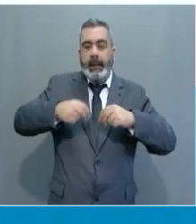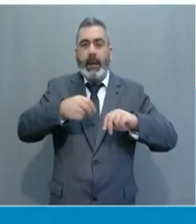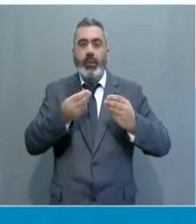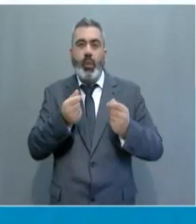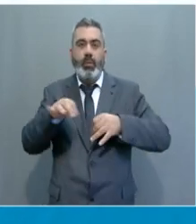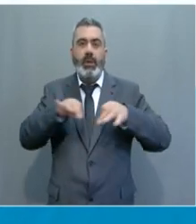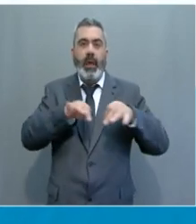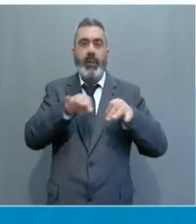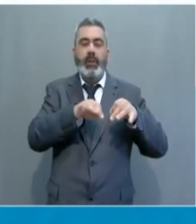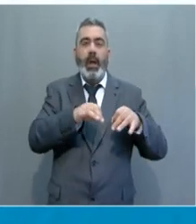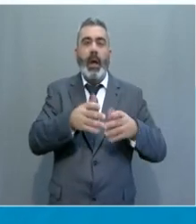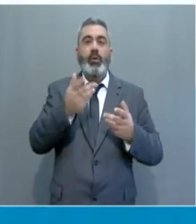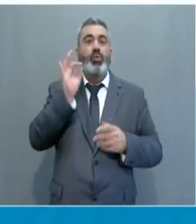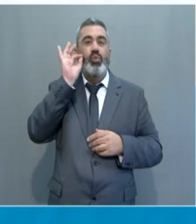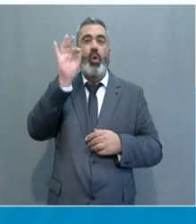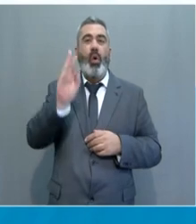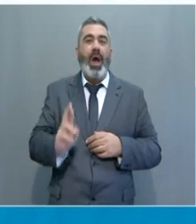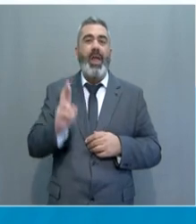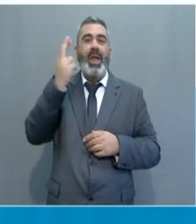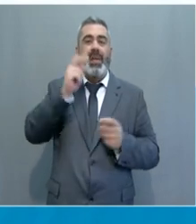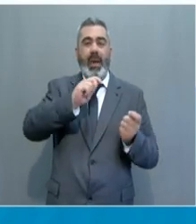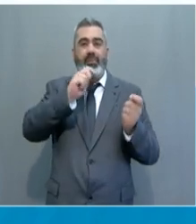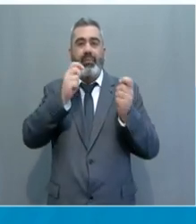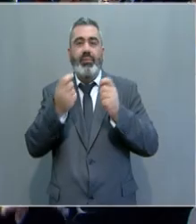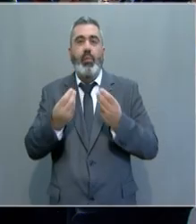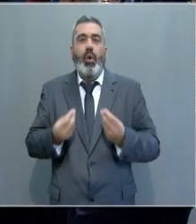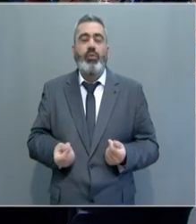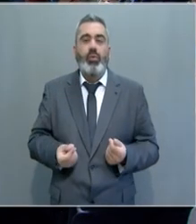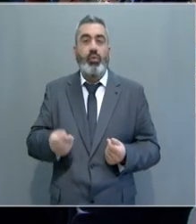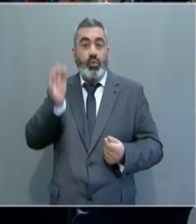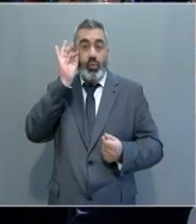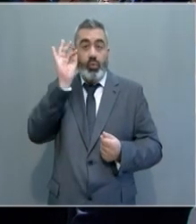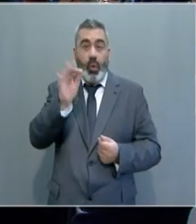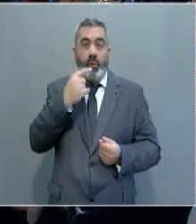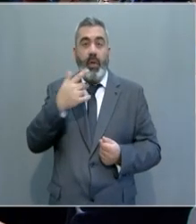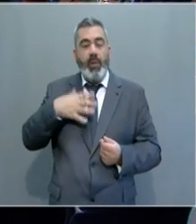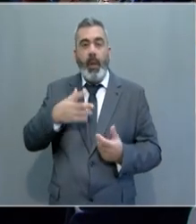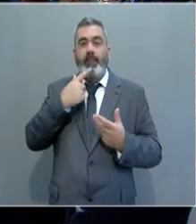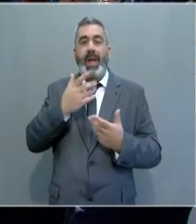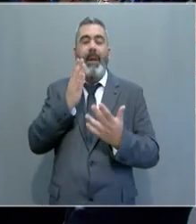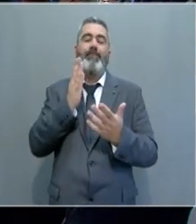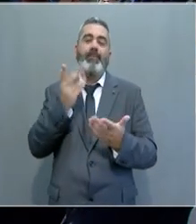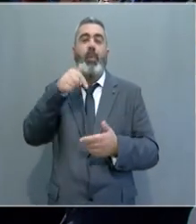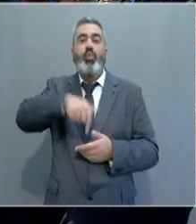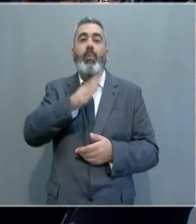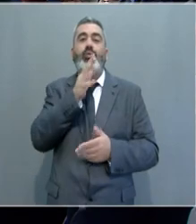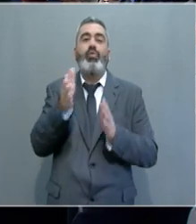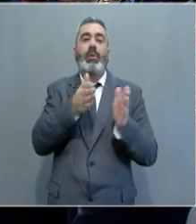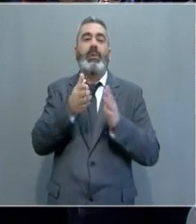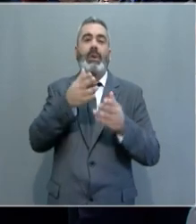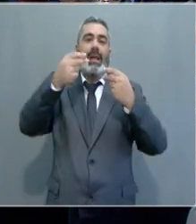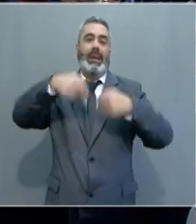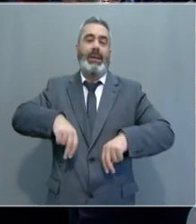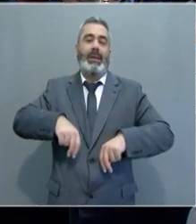που έχουν δρομολογήσει για την ενεργειακή τους μετάβαση, με σκοπό να βρουν ενδιάμεσες, το τονίζω, ενδιάμεσες εναλλακτικές